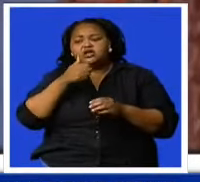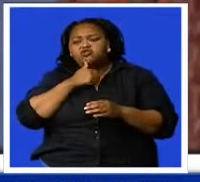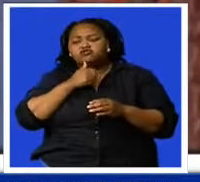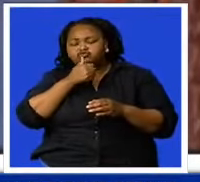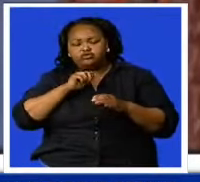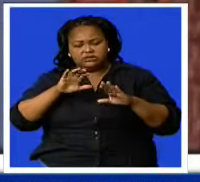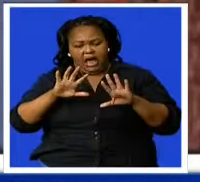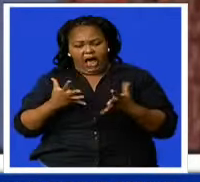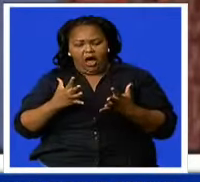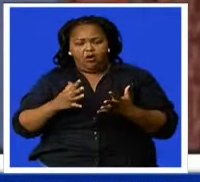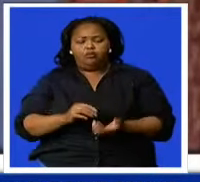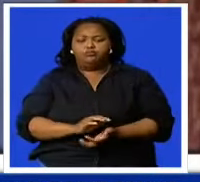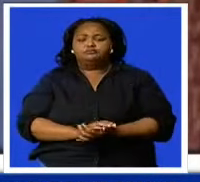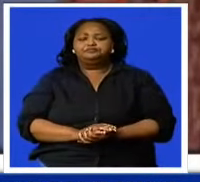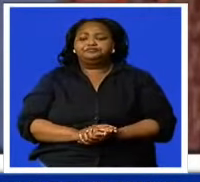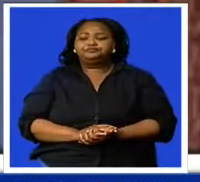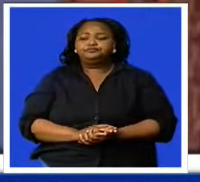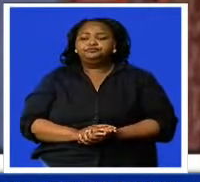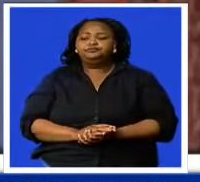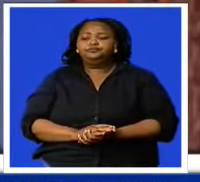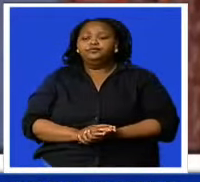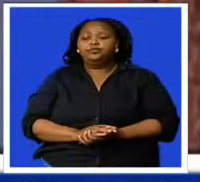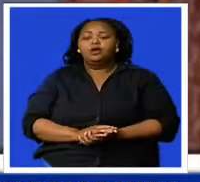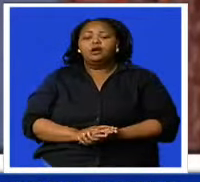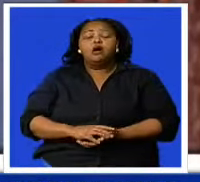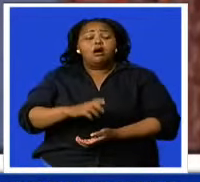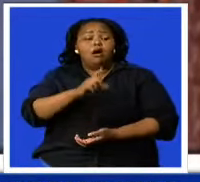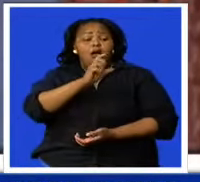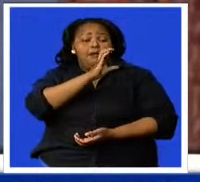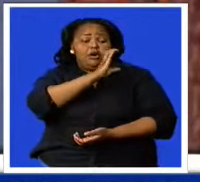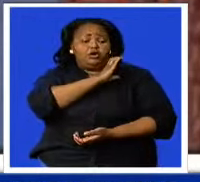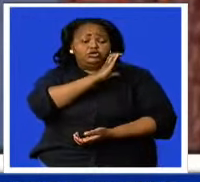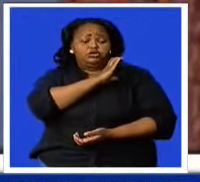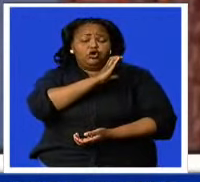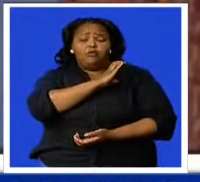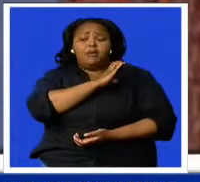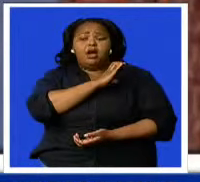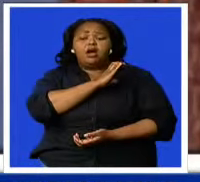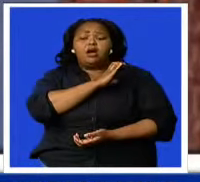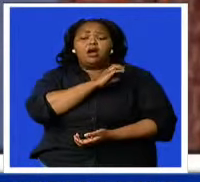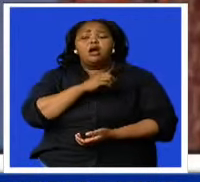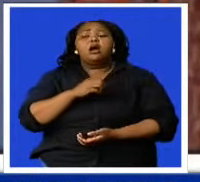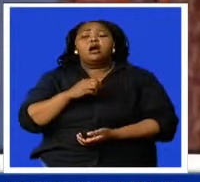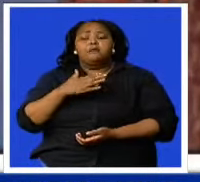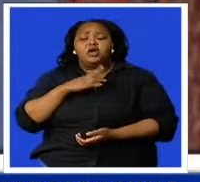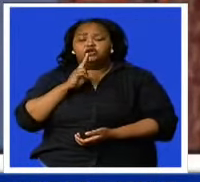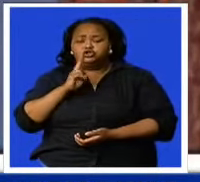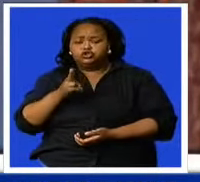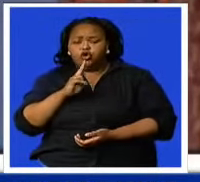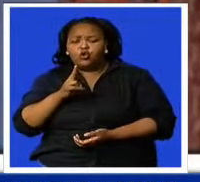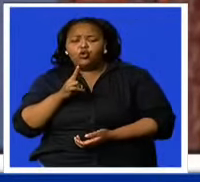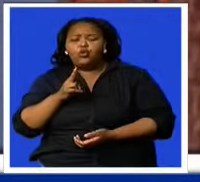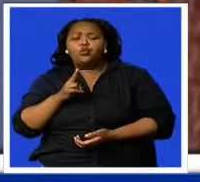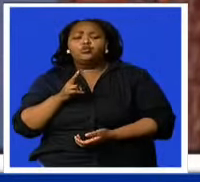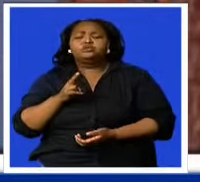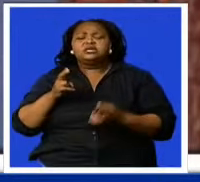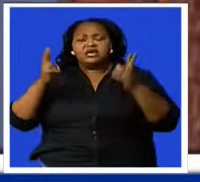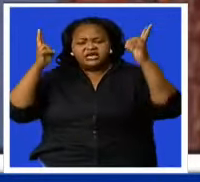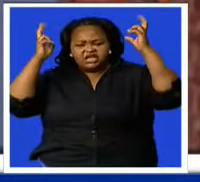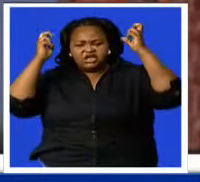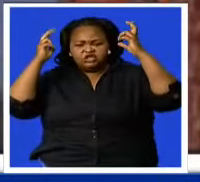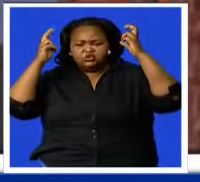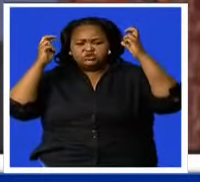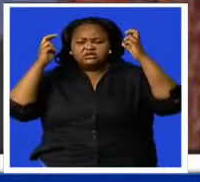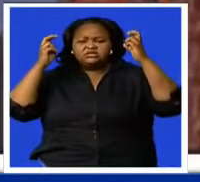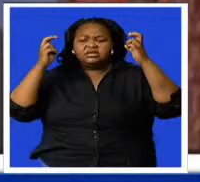you njengamacustomer ethu ukuthi Tindzaba tebudlapha siyadibukisisa sidibukile nalapha akusito